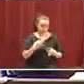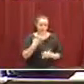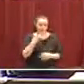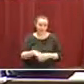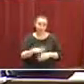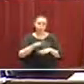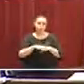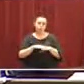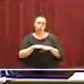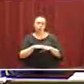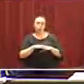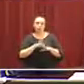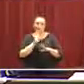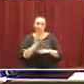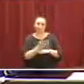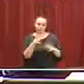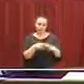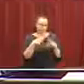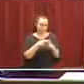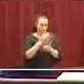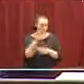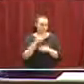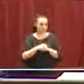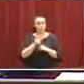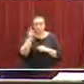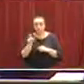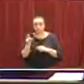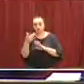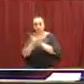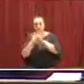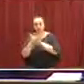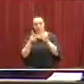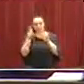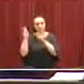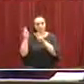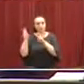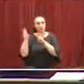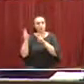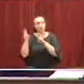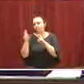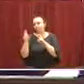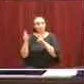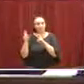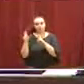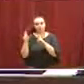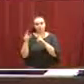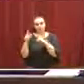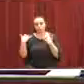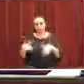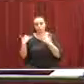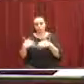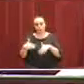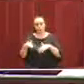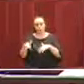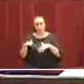els ciutadans d'aquesta terra, entre d'altres. Vostè feia referència, sens dubte, a el que és un dalt a baix enorme, que